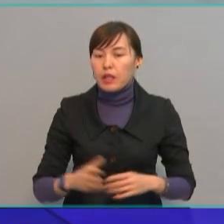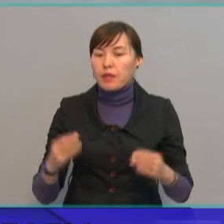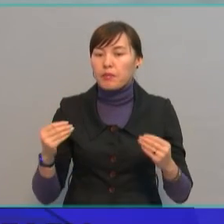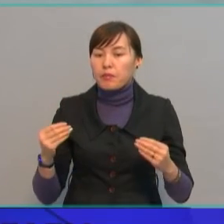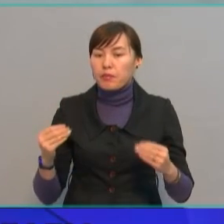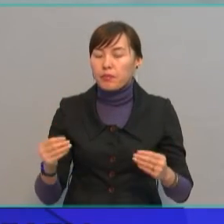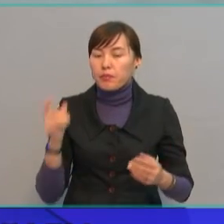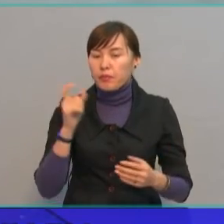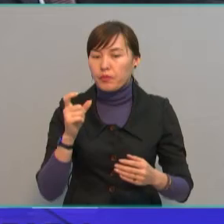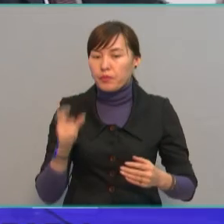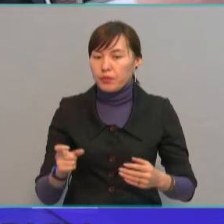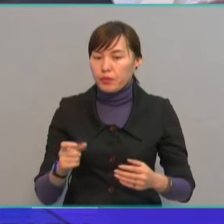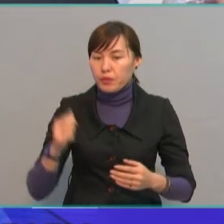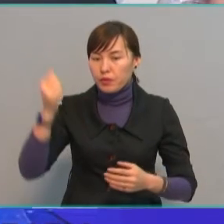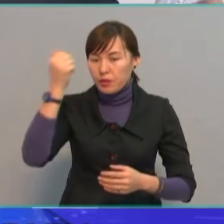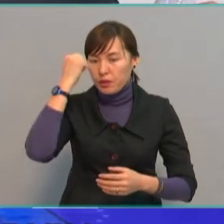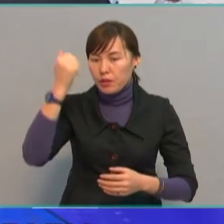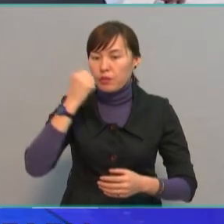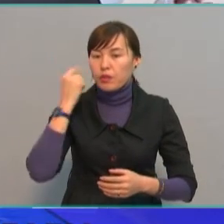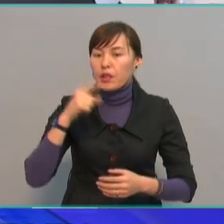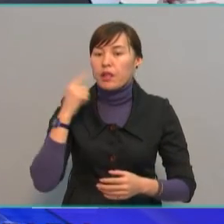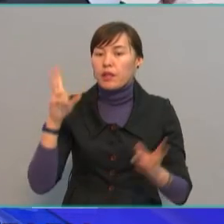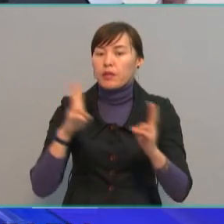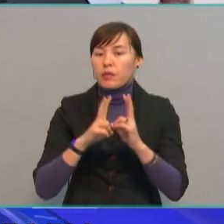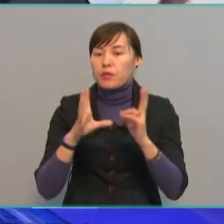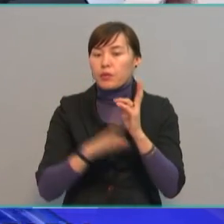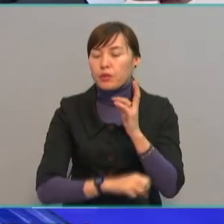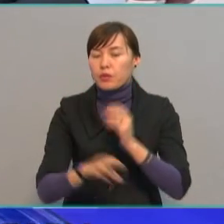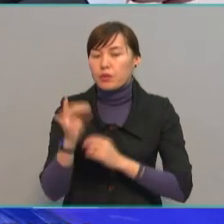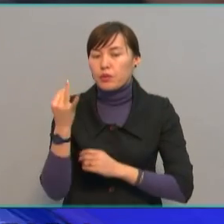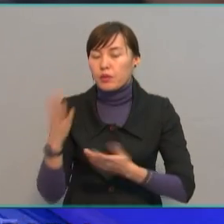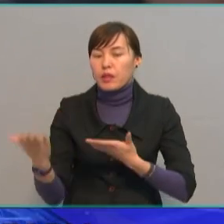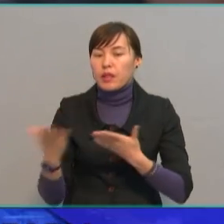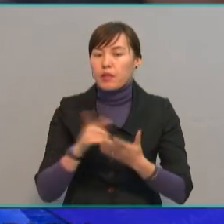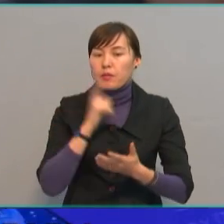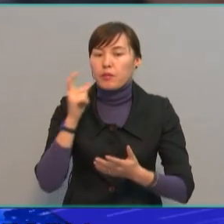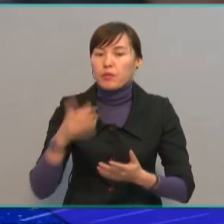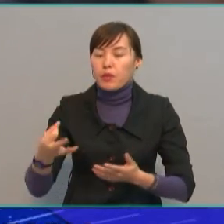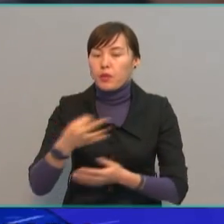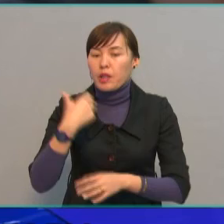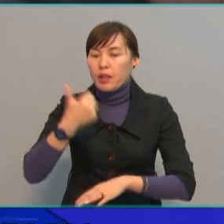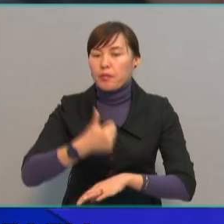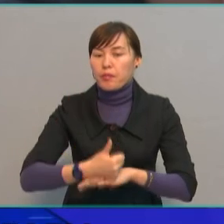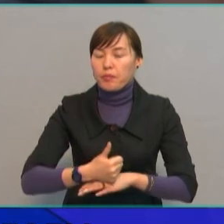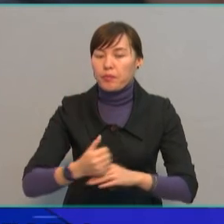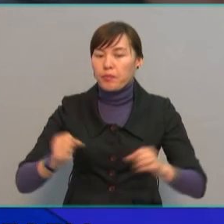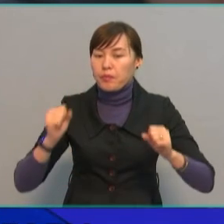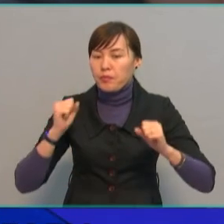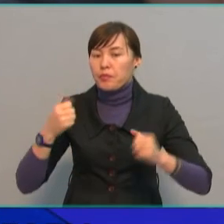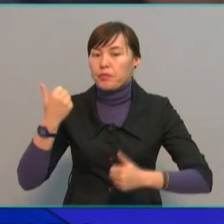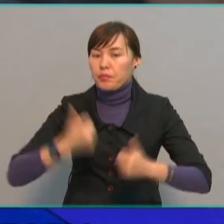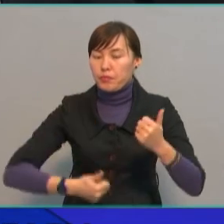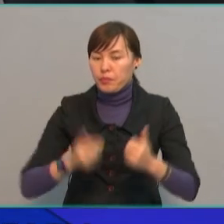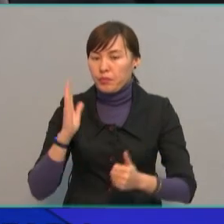да халықтың қатынын рахмет айтамын осы. Кездесу соңында Жетісай ауданынан келген жастар облыс әкімінің атынан спорттық